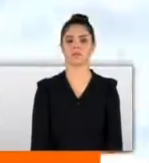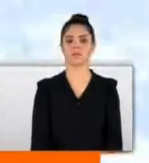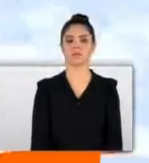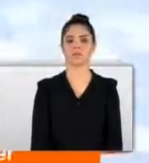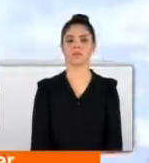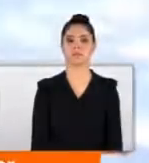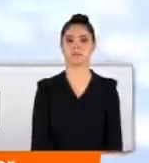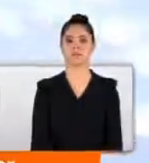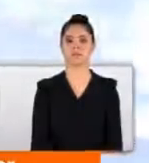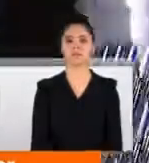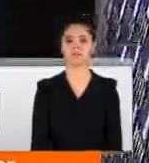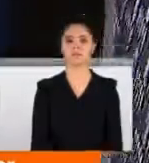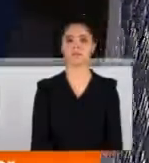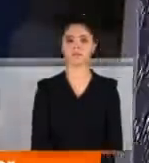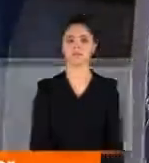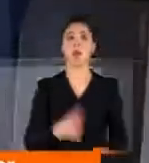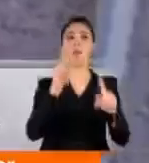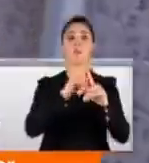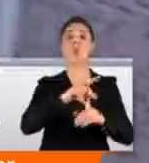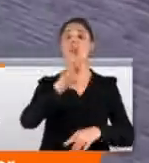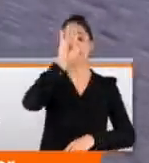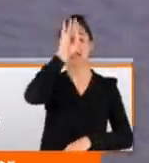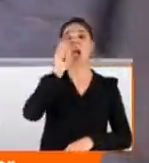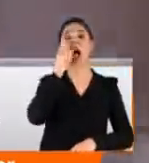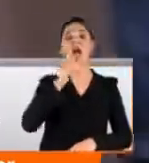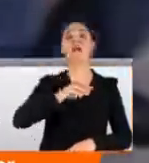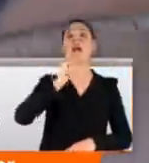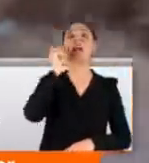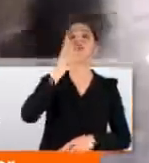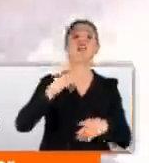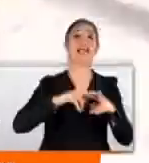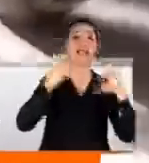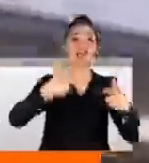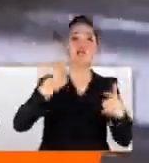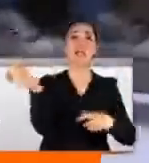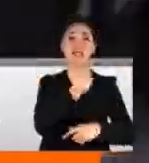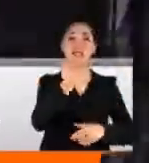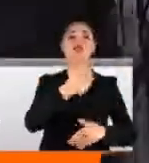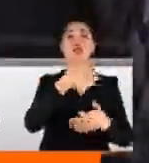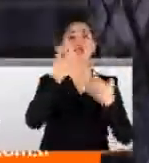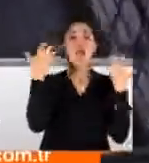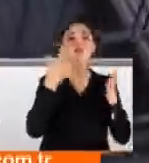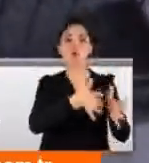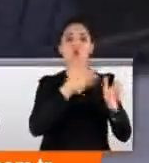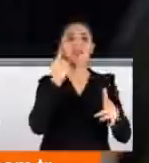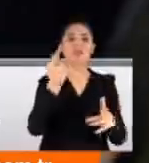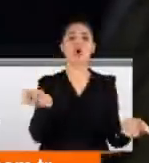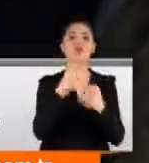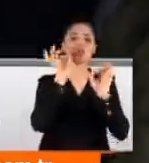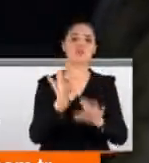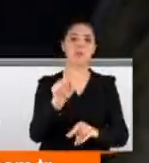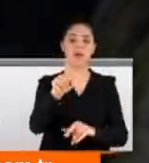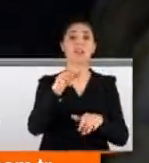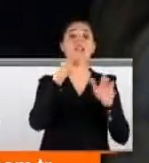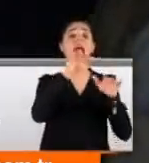hayvanlara. Efendim, sizin bakıyorsunuz. Polis Keçiören'de bir apartmanın otoparkında kaçak hayvan üretildiği ihbarıyla harekete geçti. Deponun